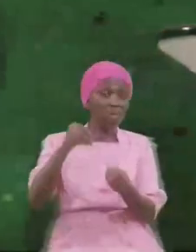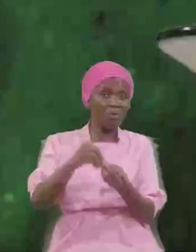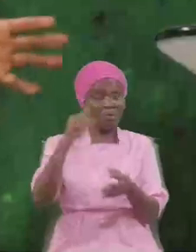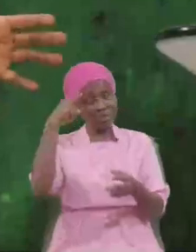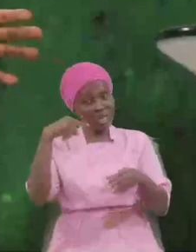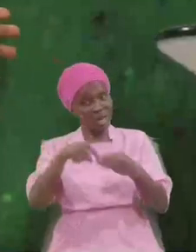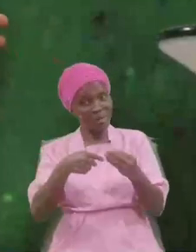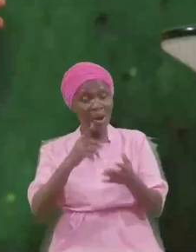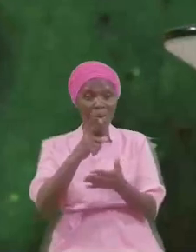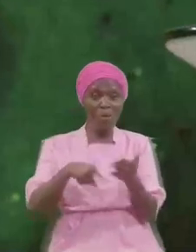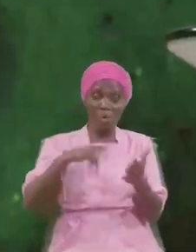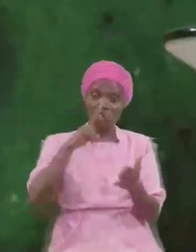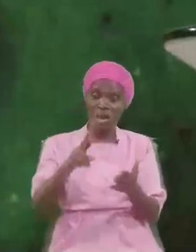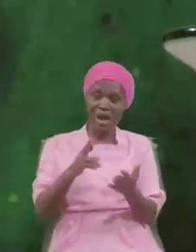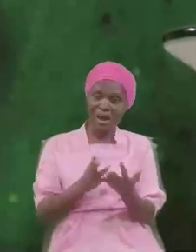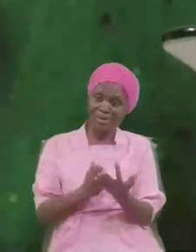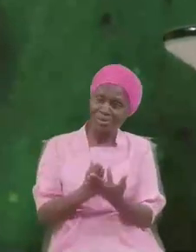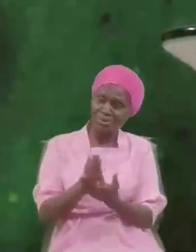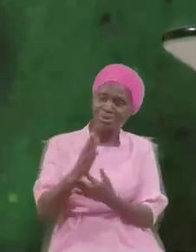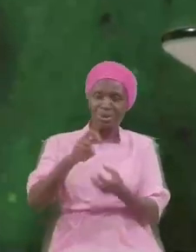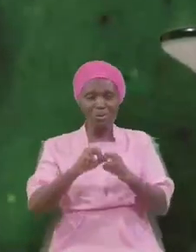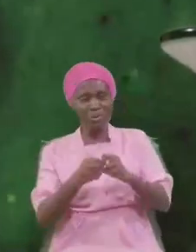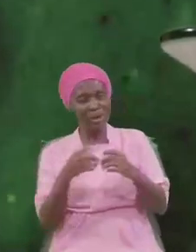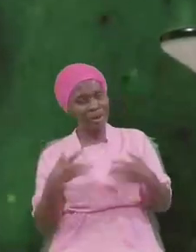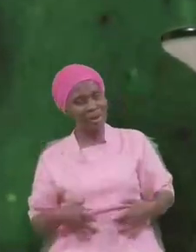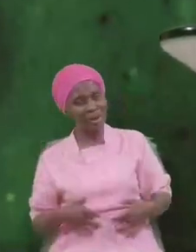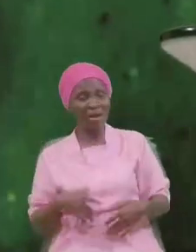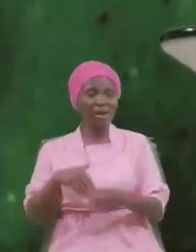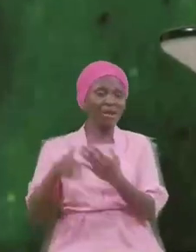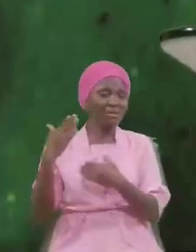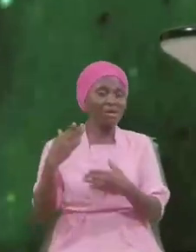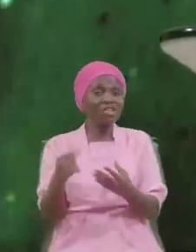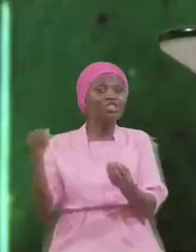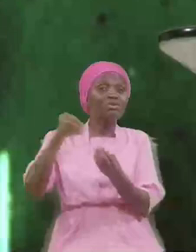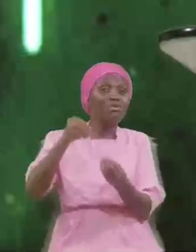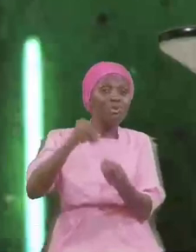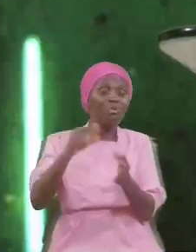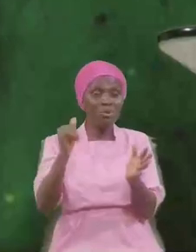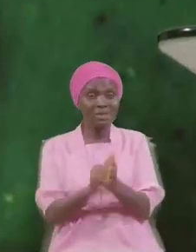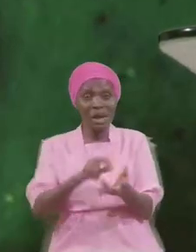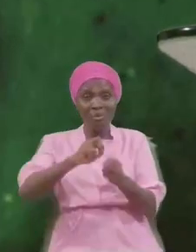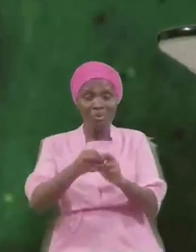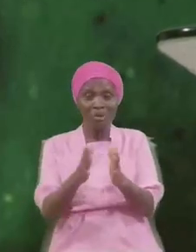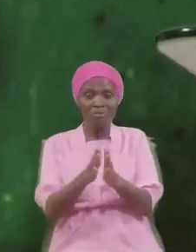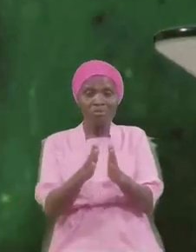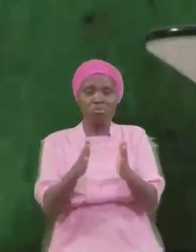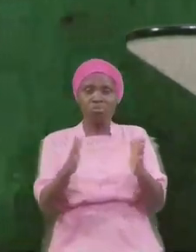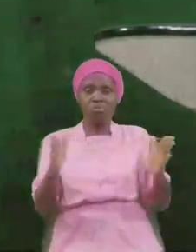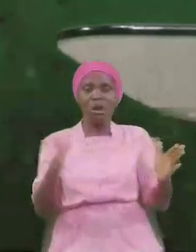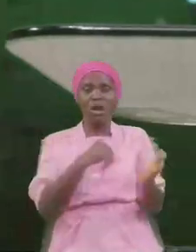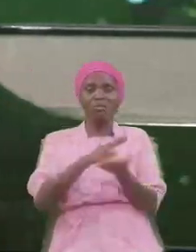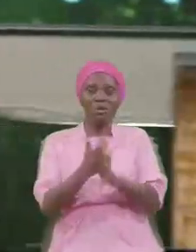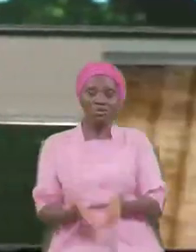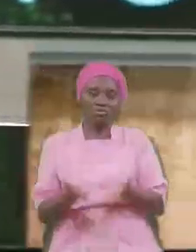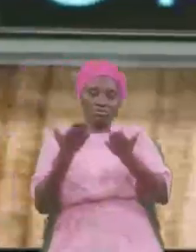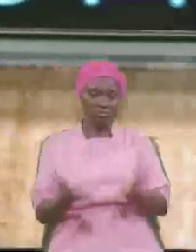plus on pense à ce qu'on a traversé dans le passé. Plus la chose s'identifie, plus la chose devient